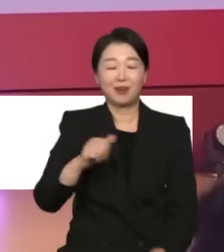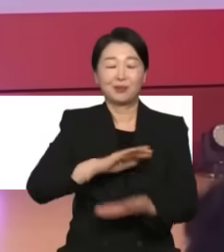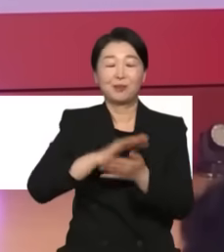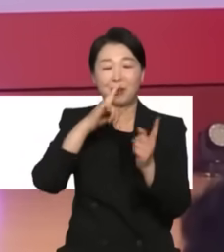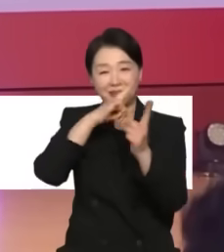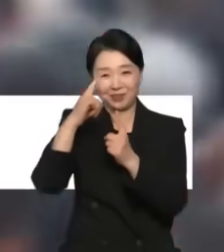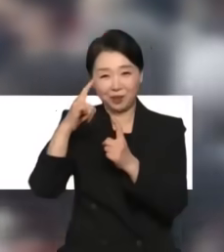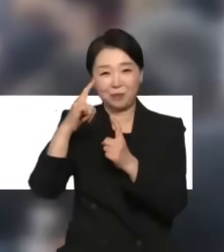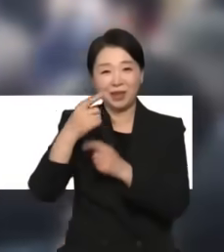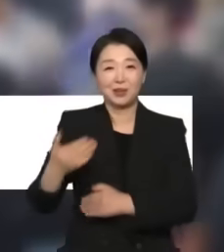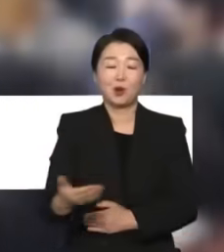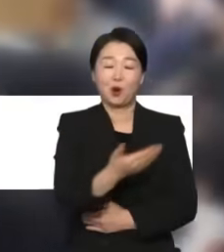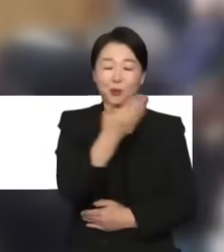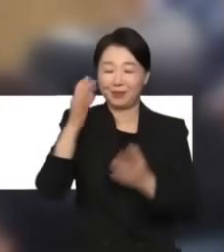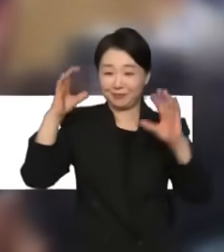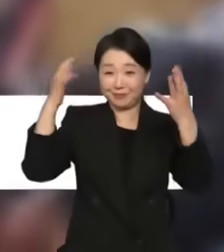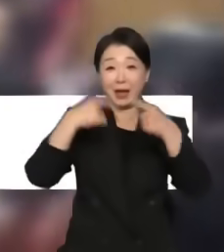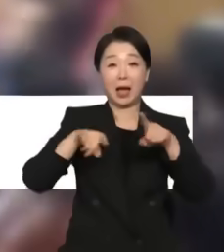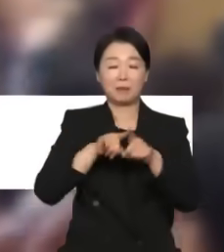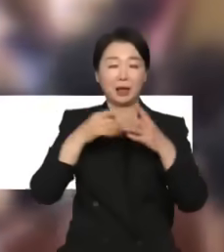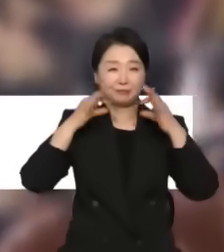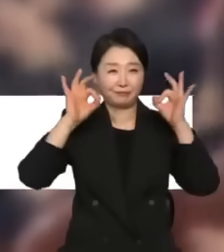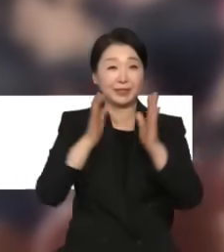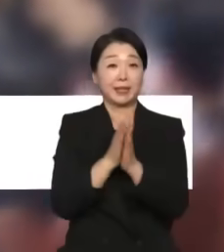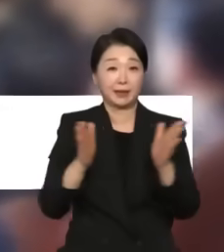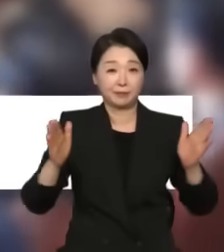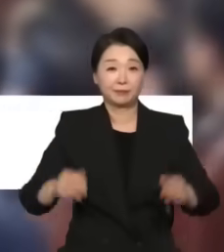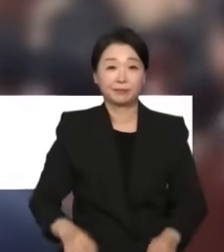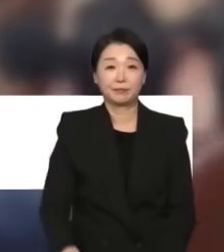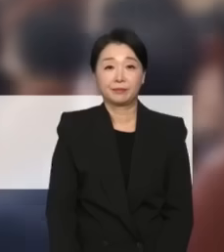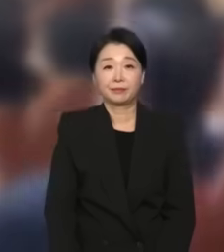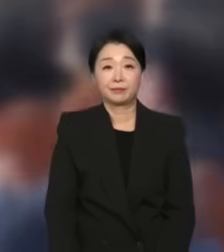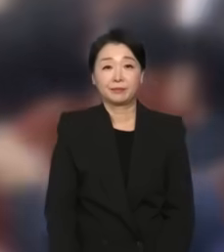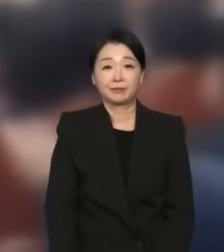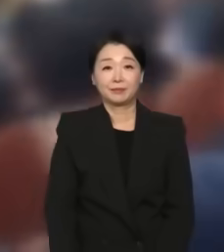출판기념회를 여러분의 힘찬 박수와 함성으로 시작하겠습니다.